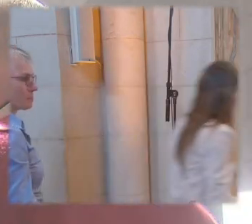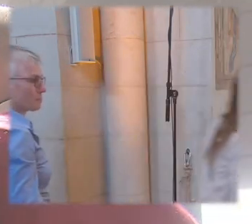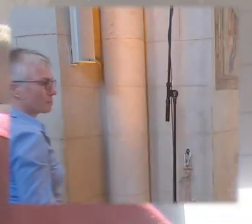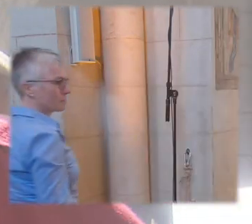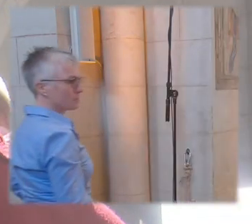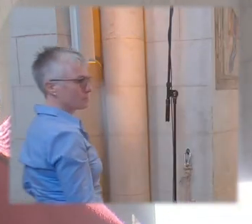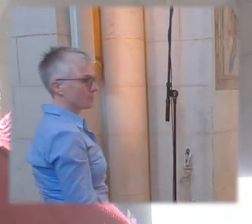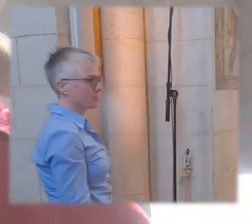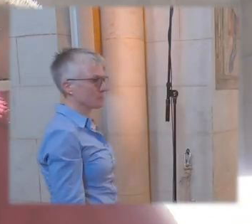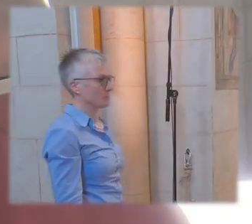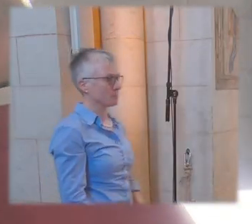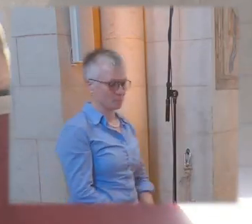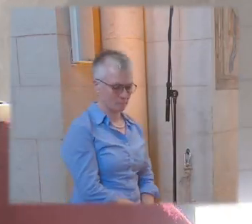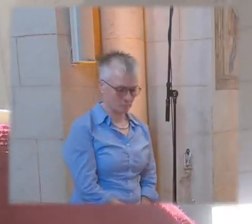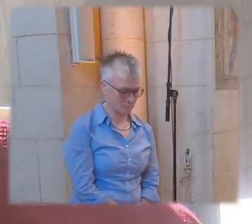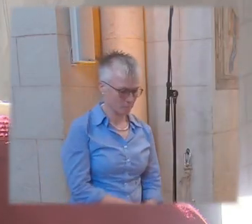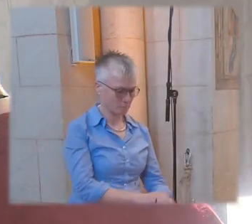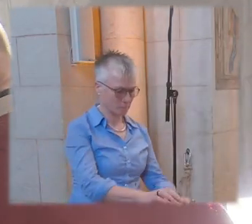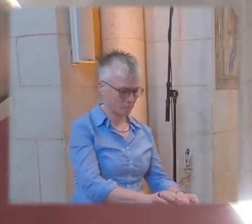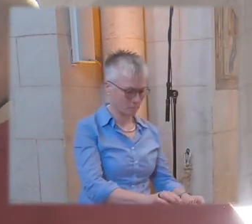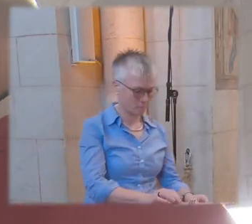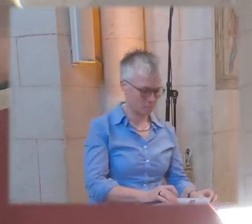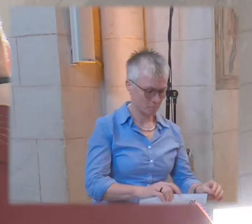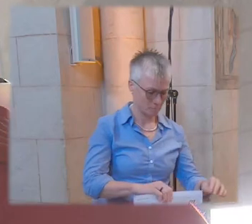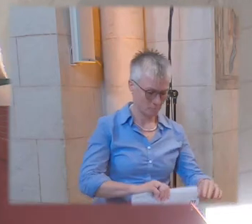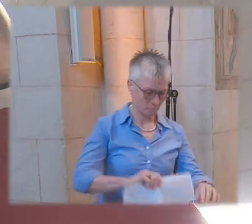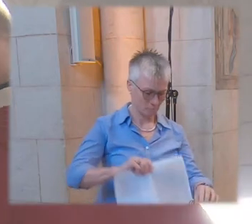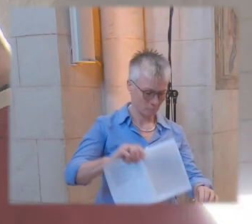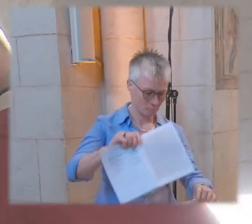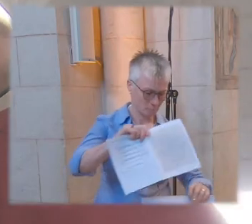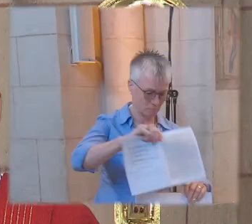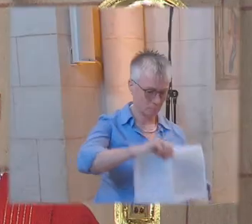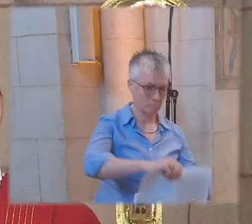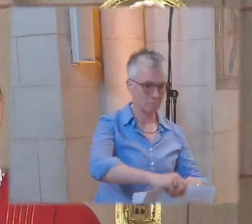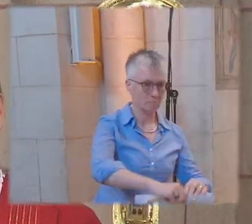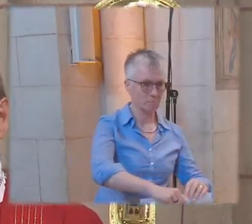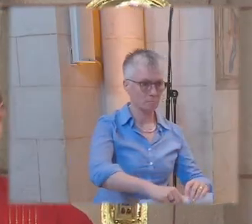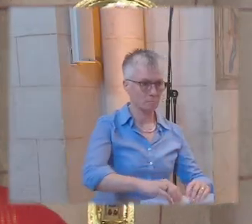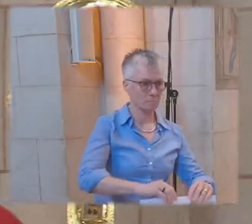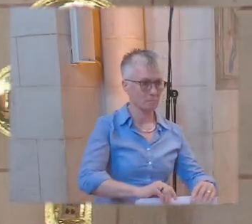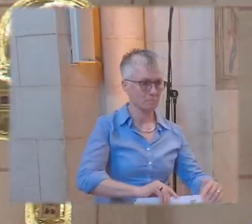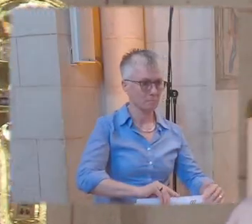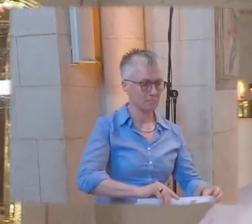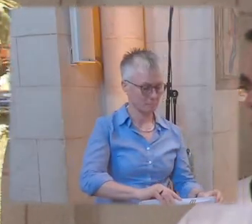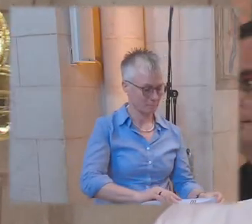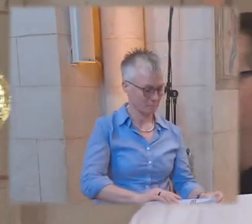sich für die Seligsprechung. Damit ist der offizielle Ritus beendet.